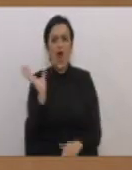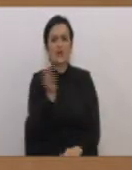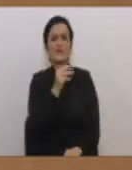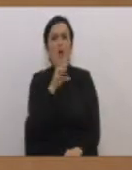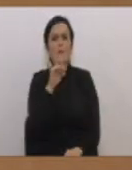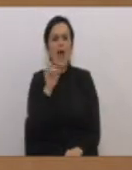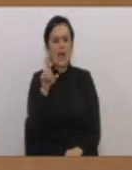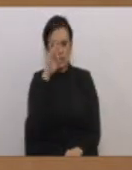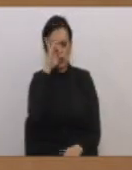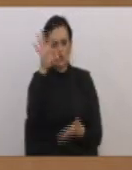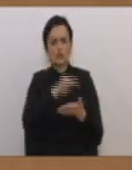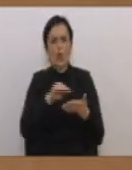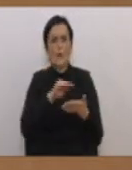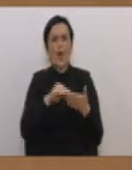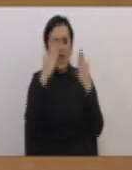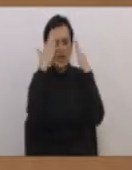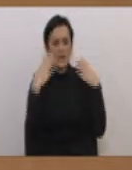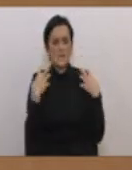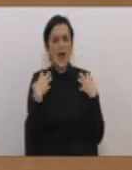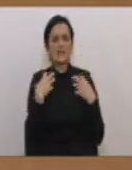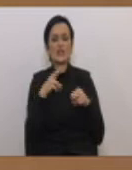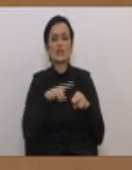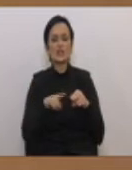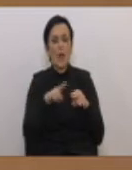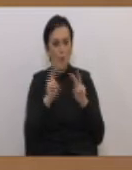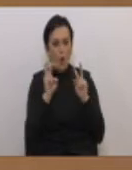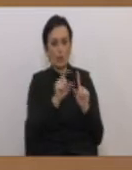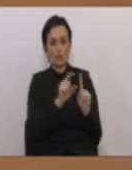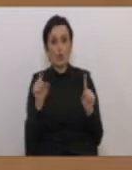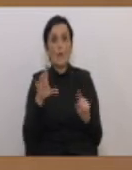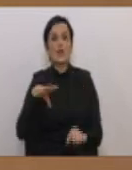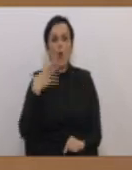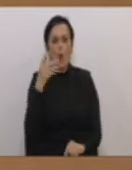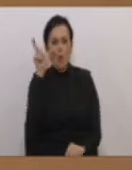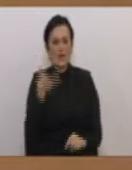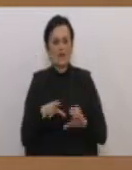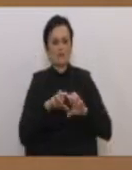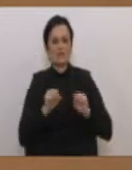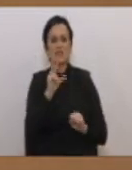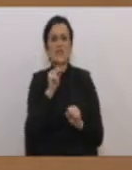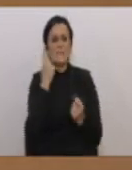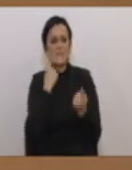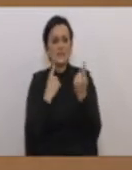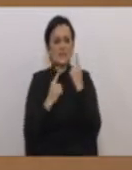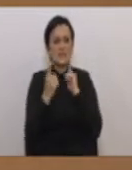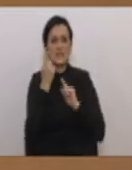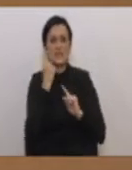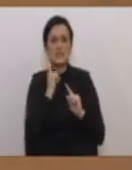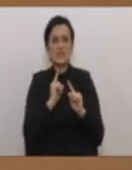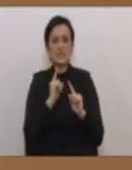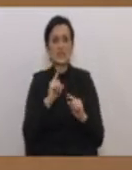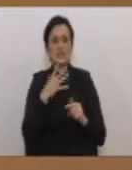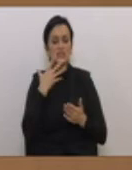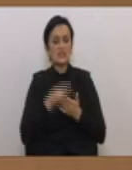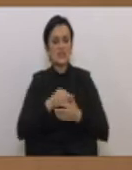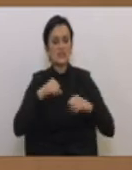ცნობილი ნაწარმოები „პატრიარქის შემოდგომა“. გუშინ ჩვენ ვიხილეთ ყოფილი დიქტატორი, რომელიც მისტირის ჭარბძალა უფლებას, რომელიც